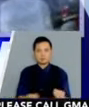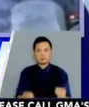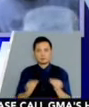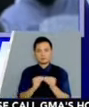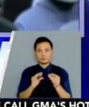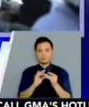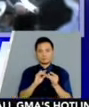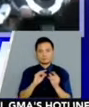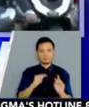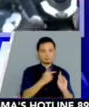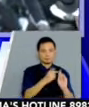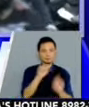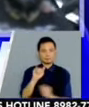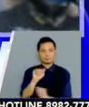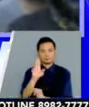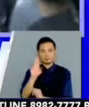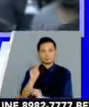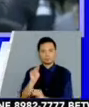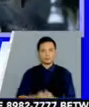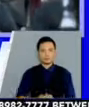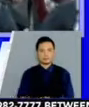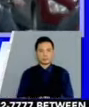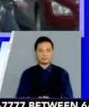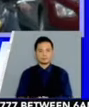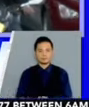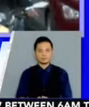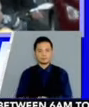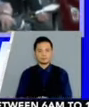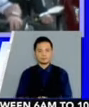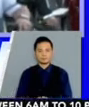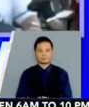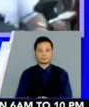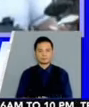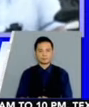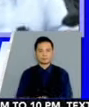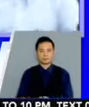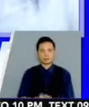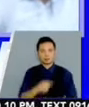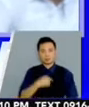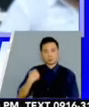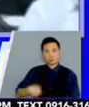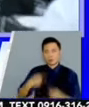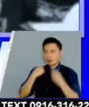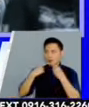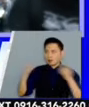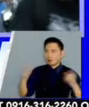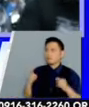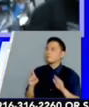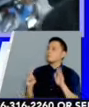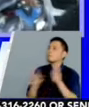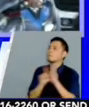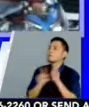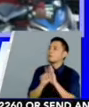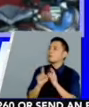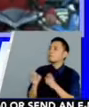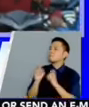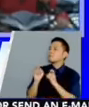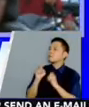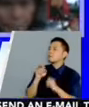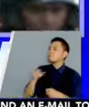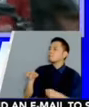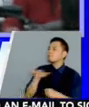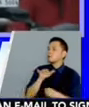Sa kabila ng inanunsyong fishing ban ng China, pumalaot pa rin sa West Philippine Sea si Edgardo Manuel at ang mga kasama